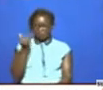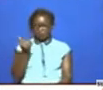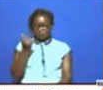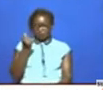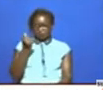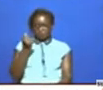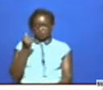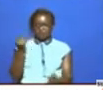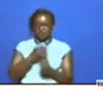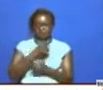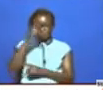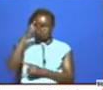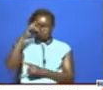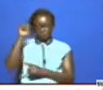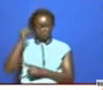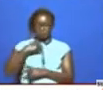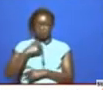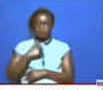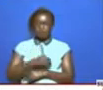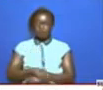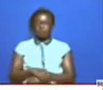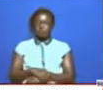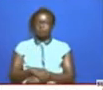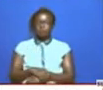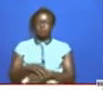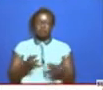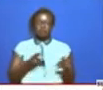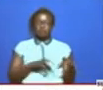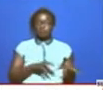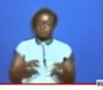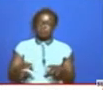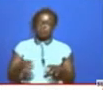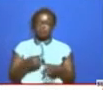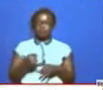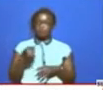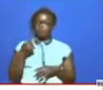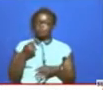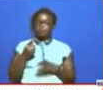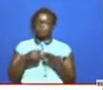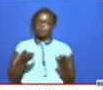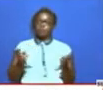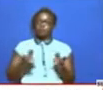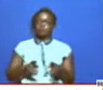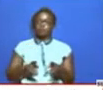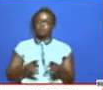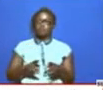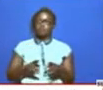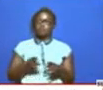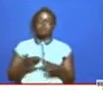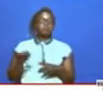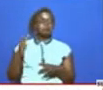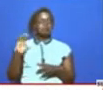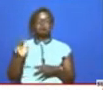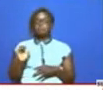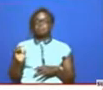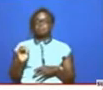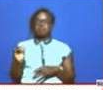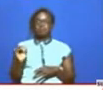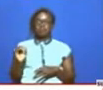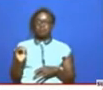tofauti. Tumepitia moto sisi, lakini tumesema liwe liwalo, hatutarudi nyuma. Na tunataka